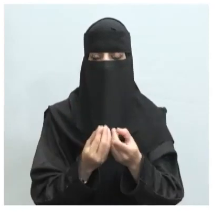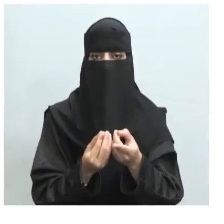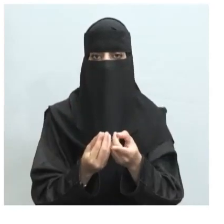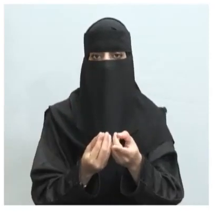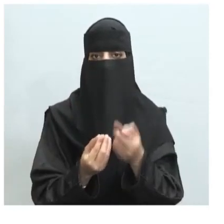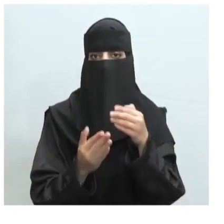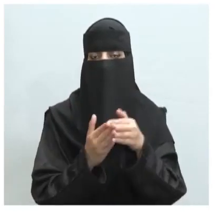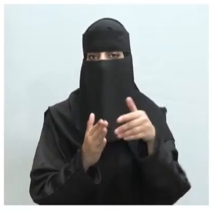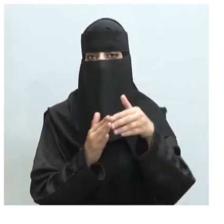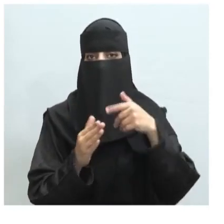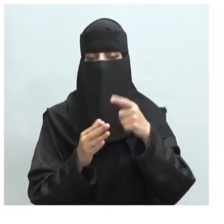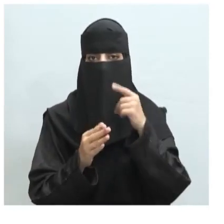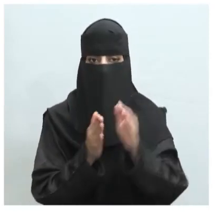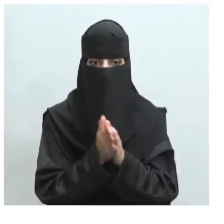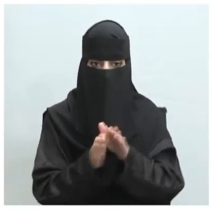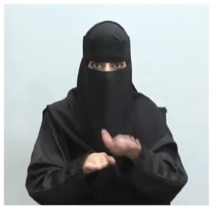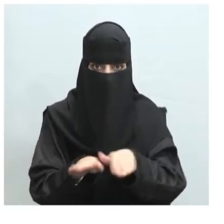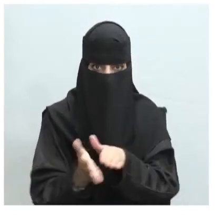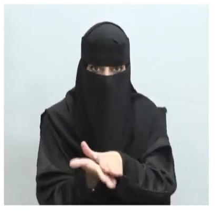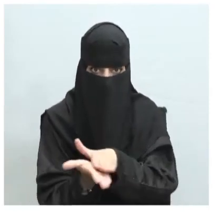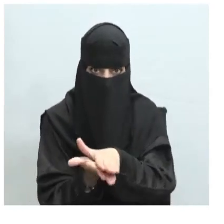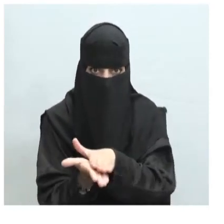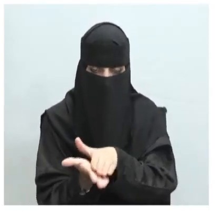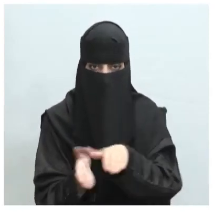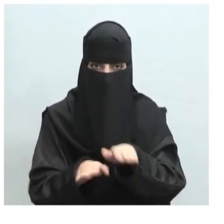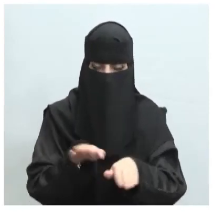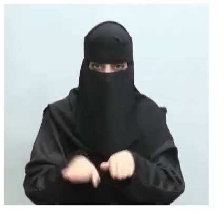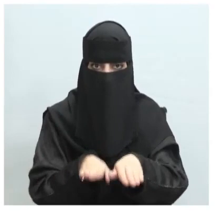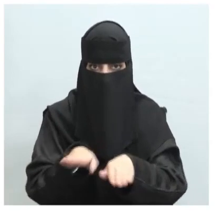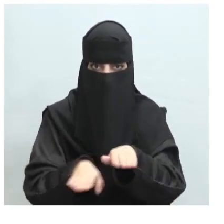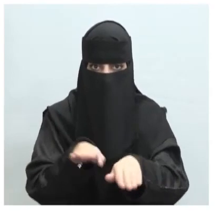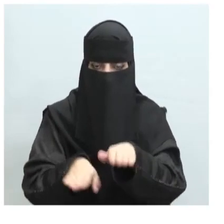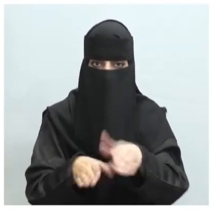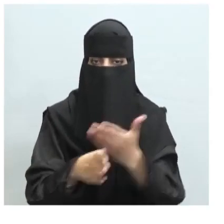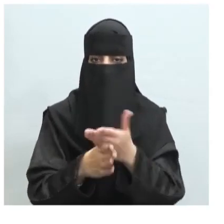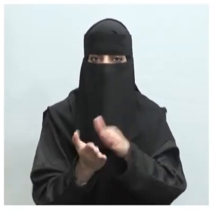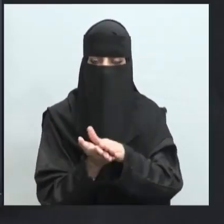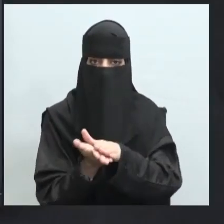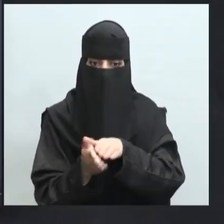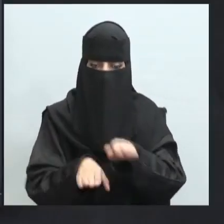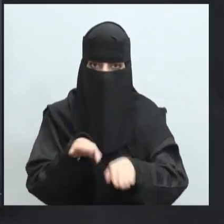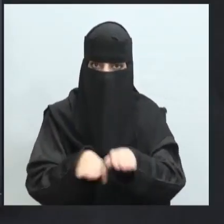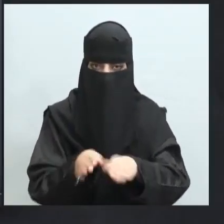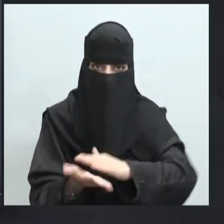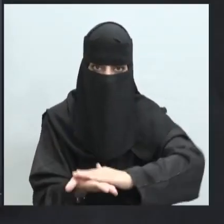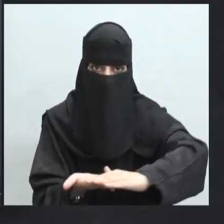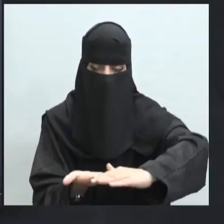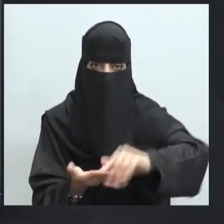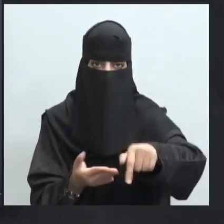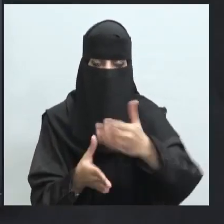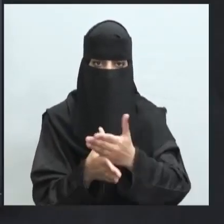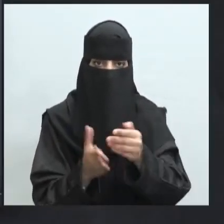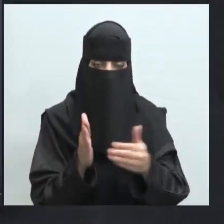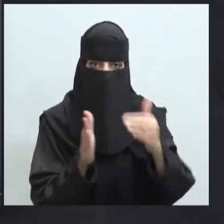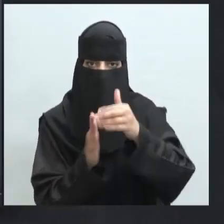او نتيجه لذلك قدميه بالسجاد عندما يقوم ذلك الشخص بدلك قدميه بالسجاد هذا